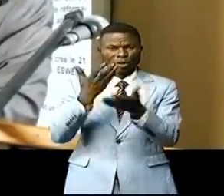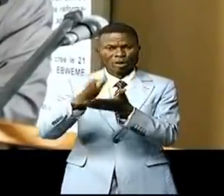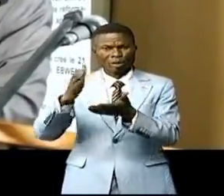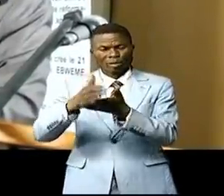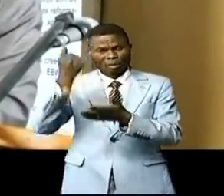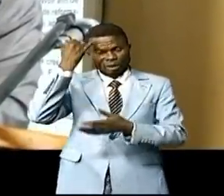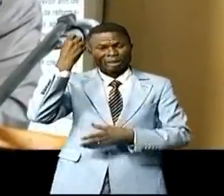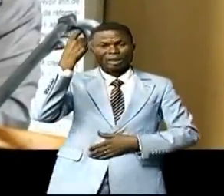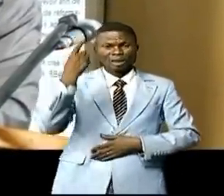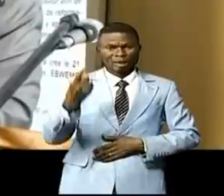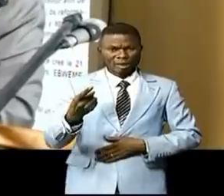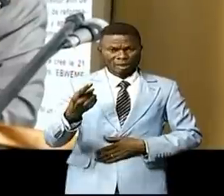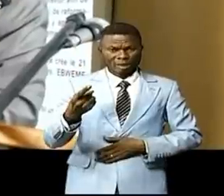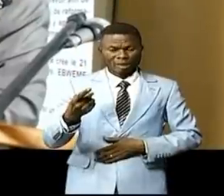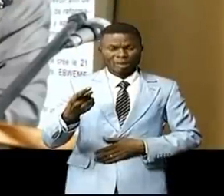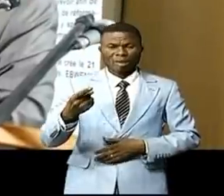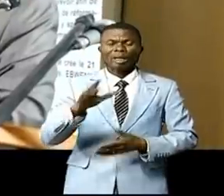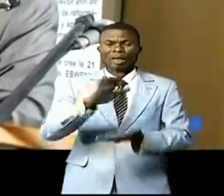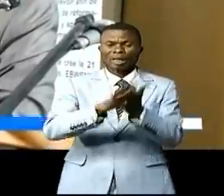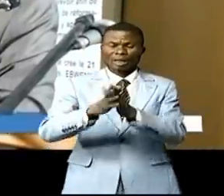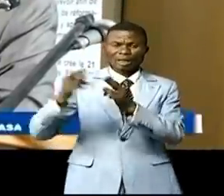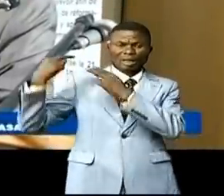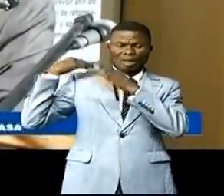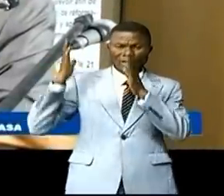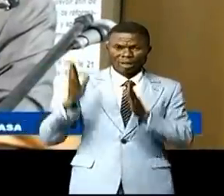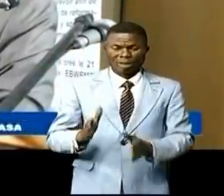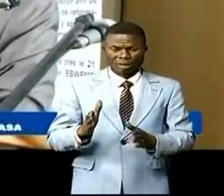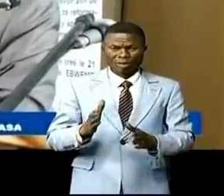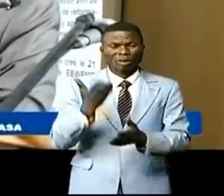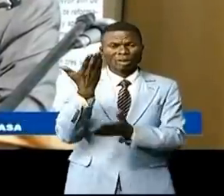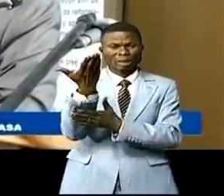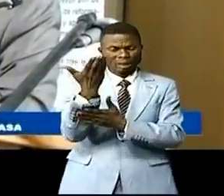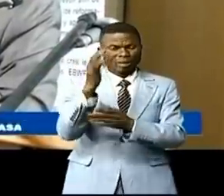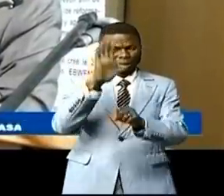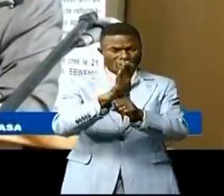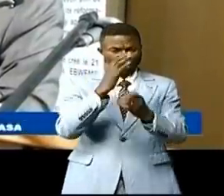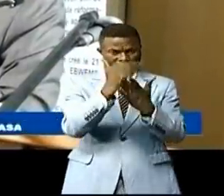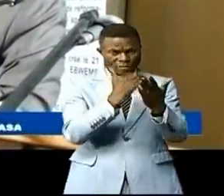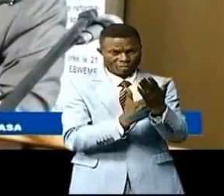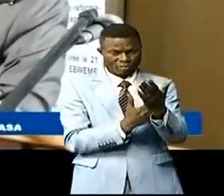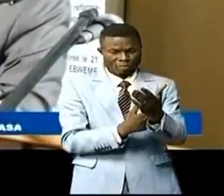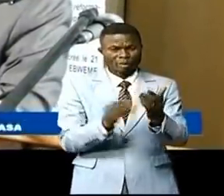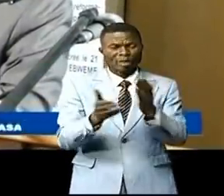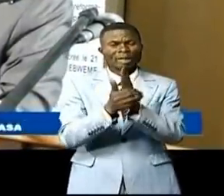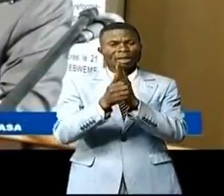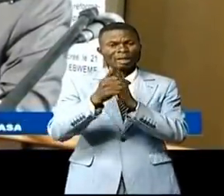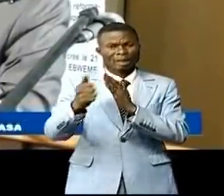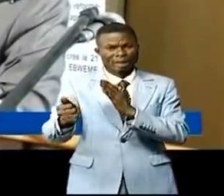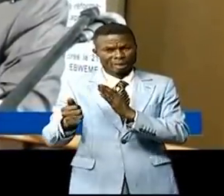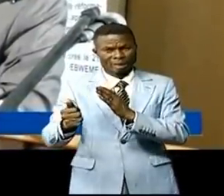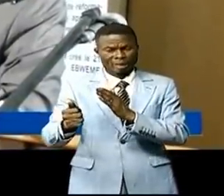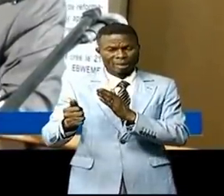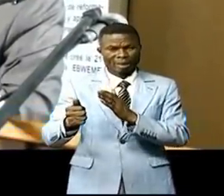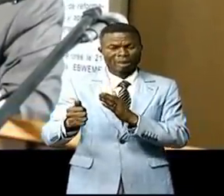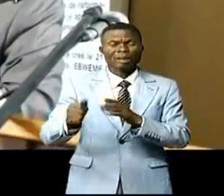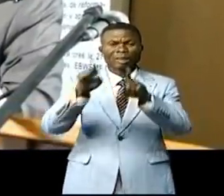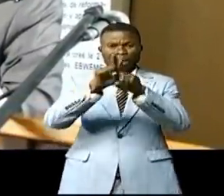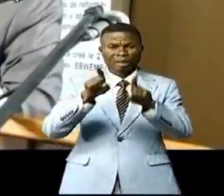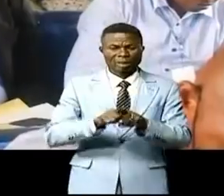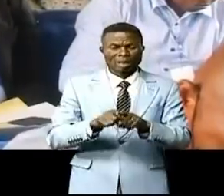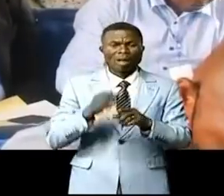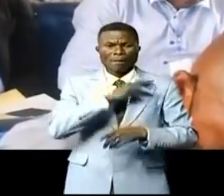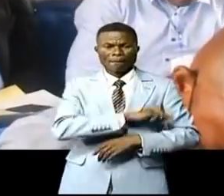idéal, s'approprient les bonnes recommandations d'assurance qualité, d'éthique et de